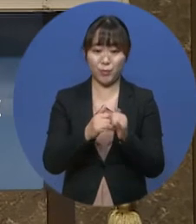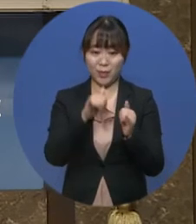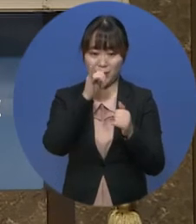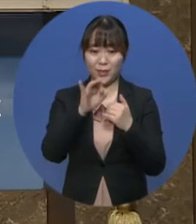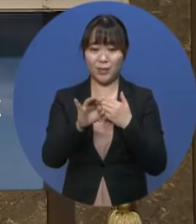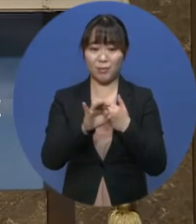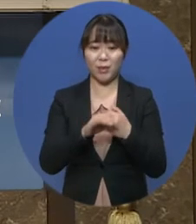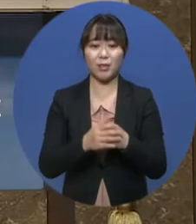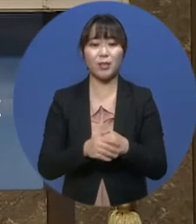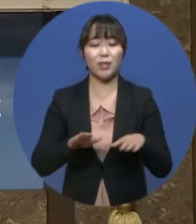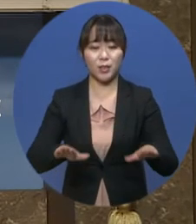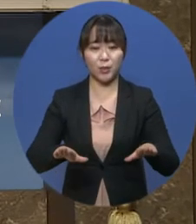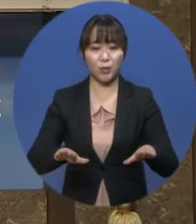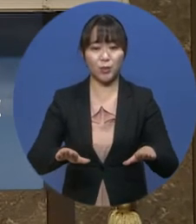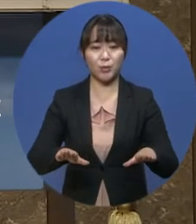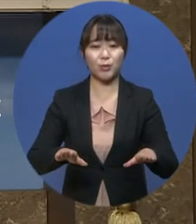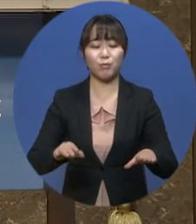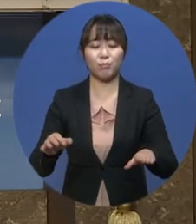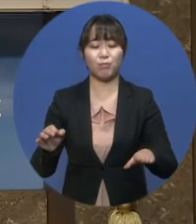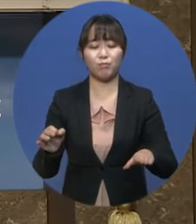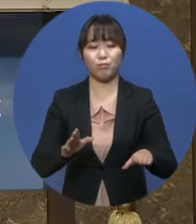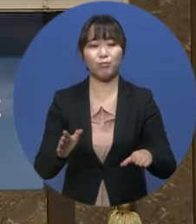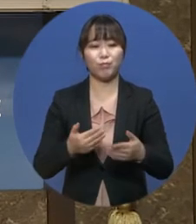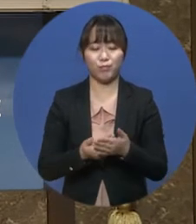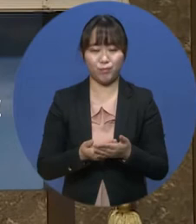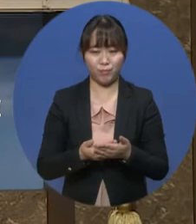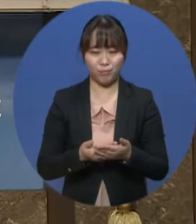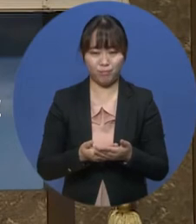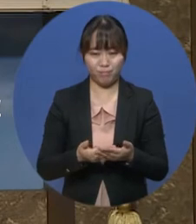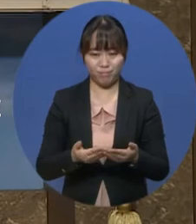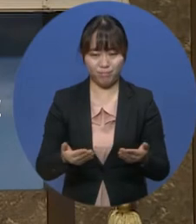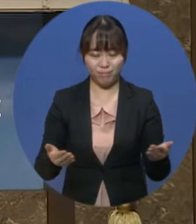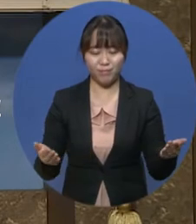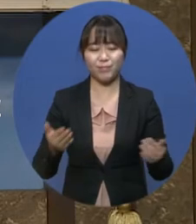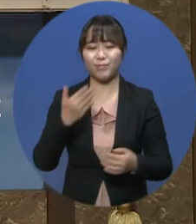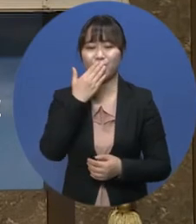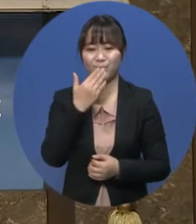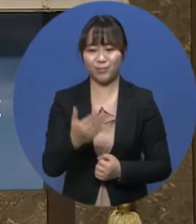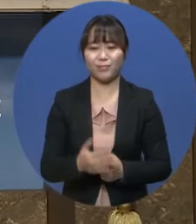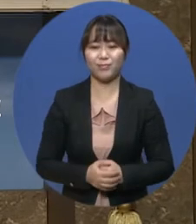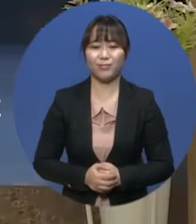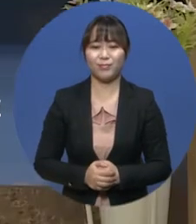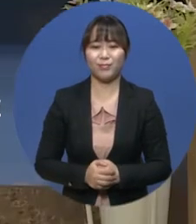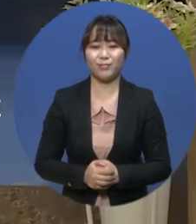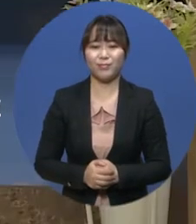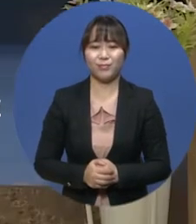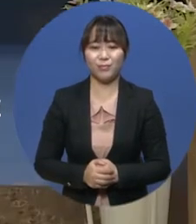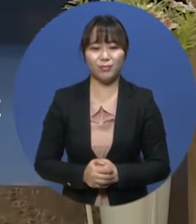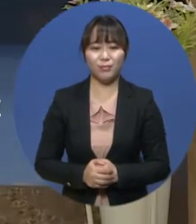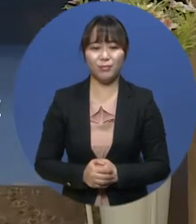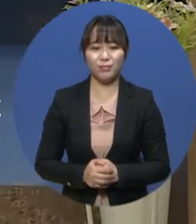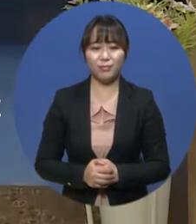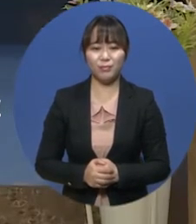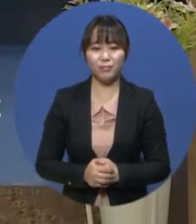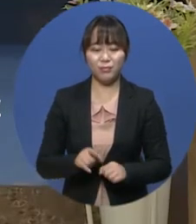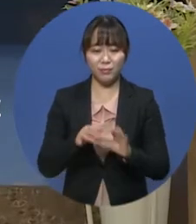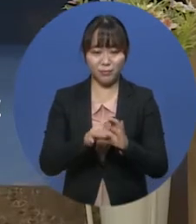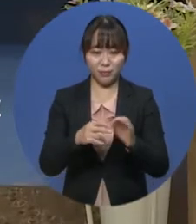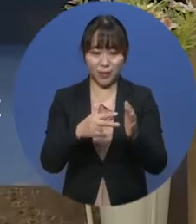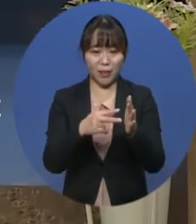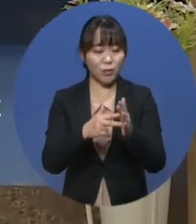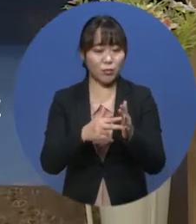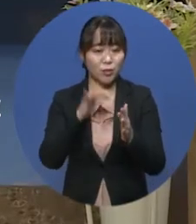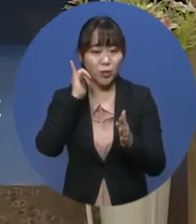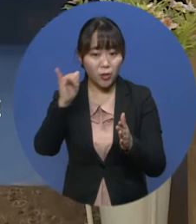선생님이 계시면 은 예 어 지금도 무리를 드릴 수 있습니다 그럼 그 부분은 재단으로